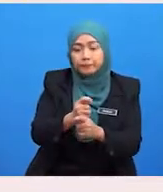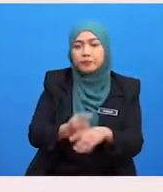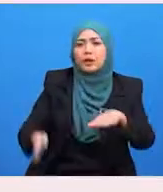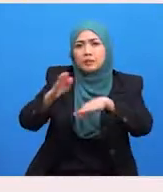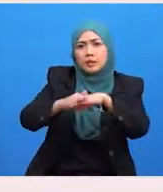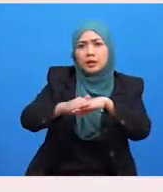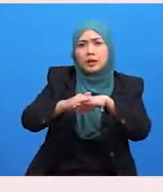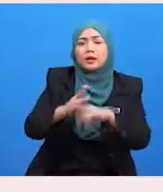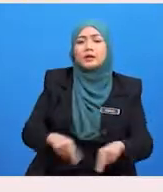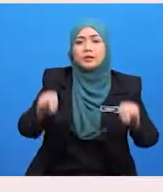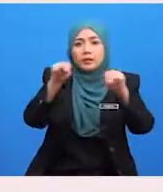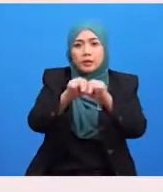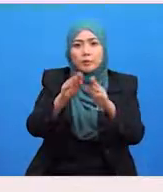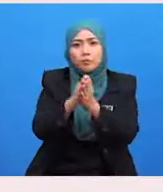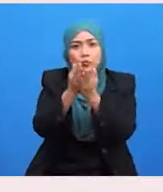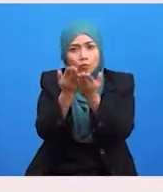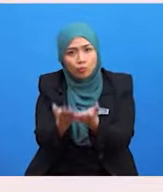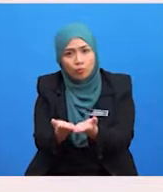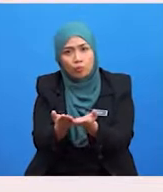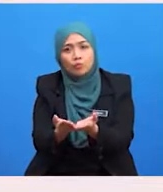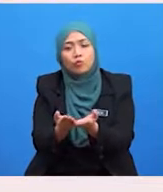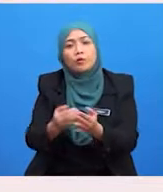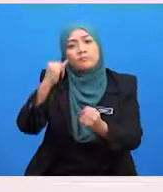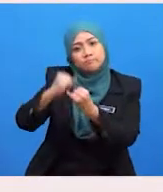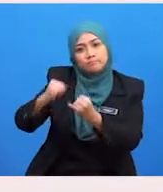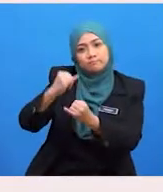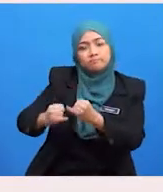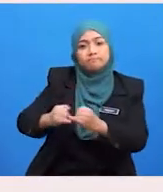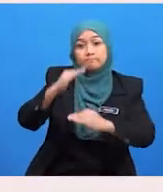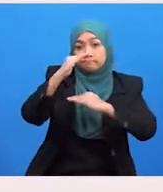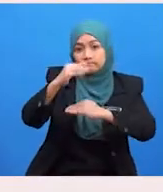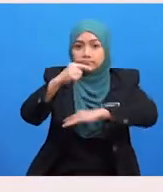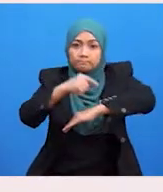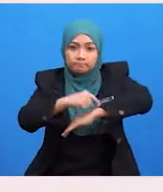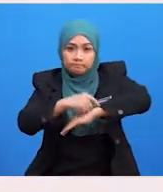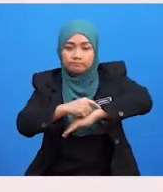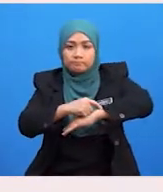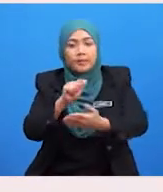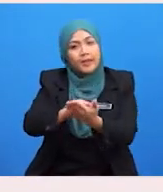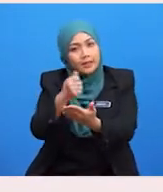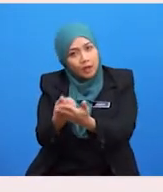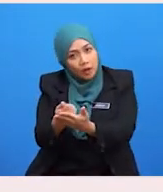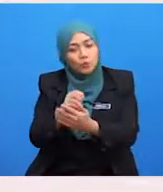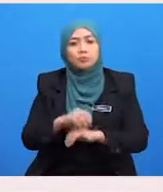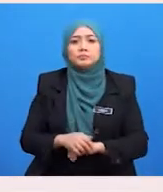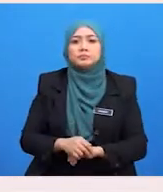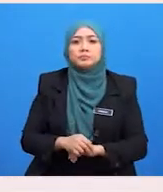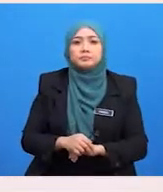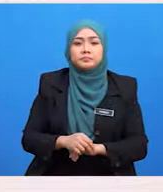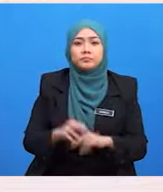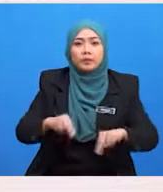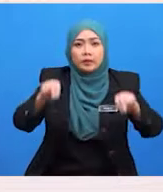buku aset bukan semasa pada akhir tempoh perakaunan. Amount susut nilai setiap tahun